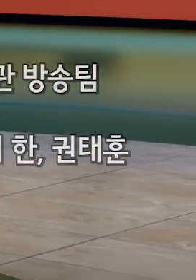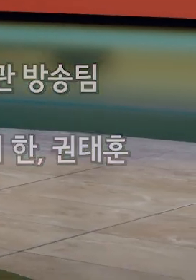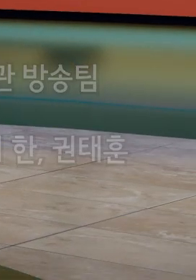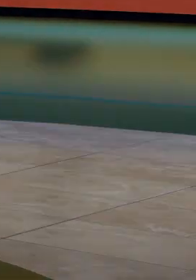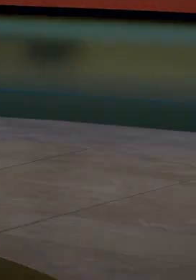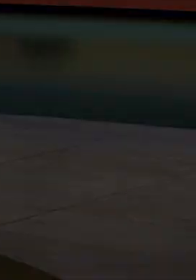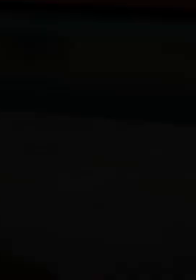니다